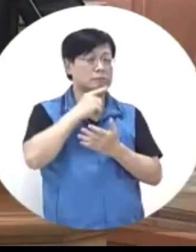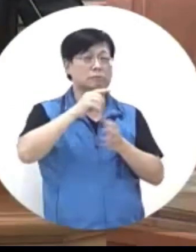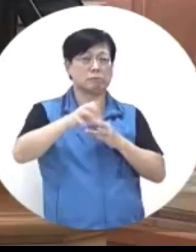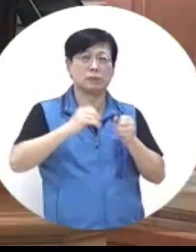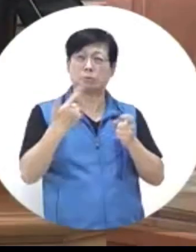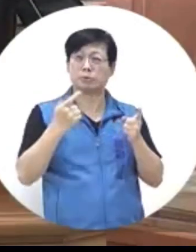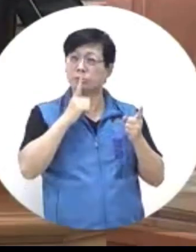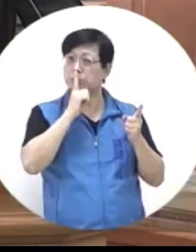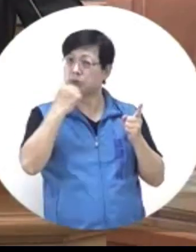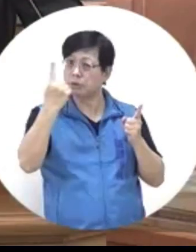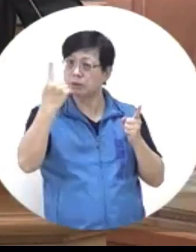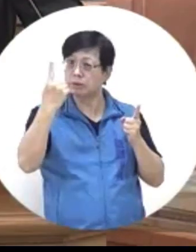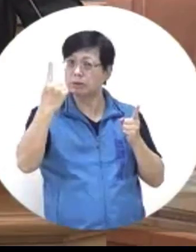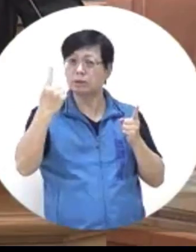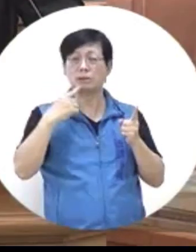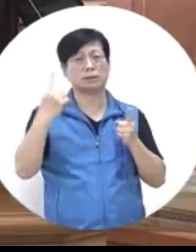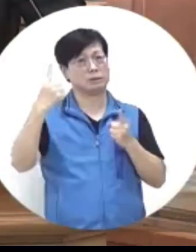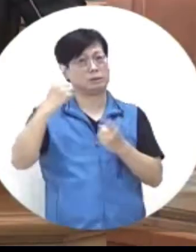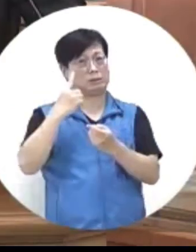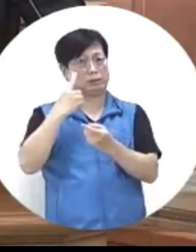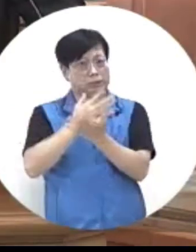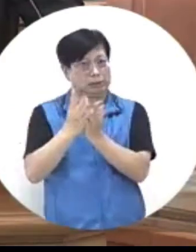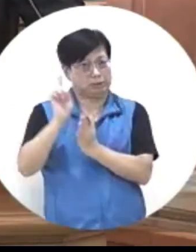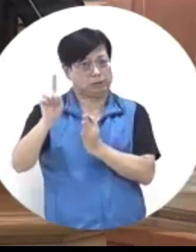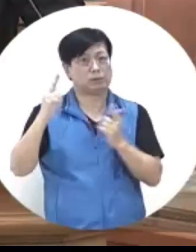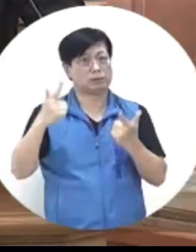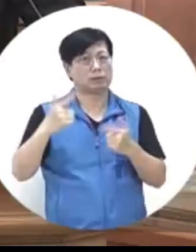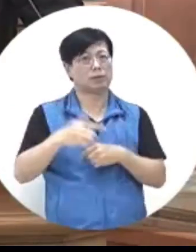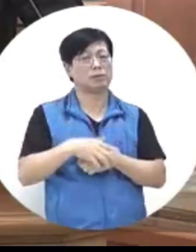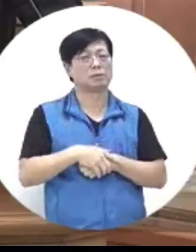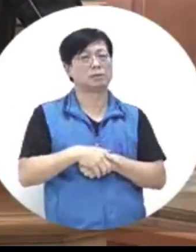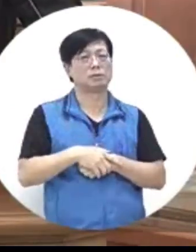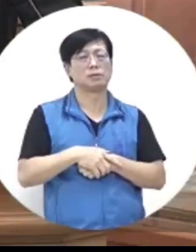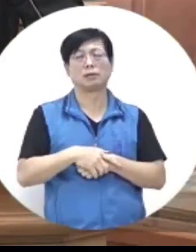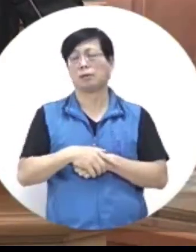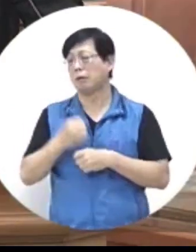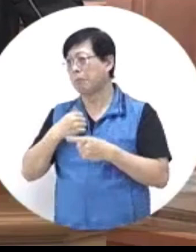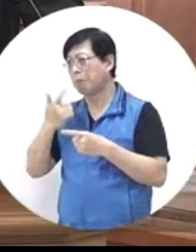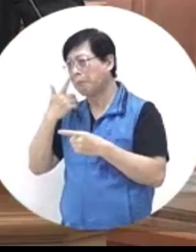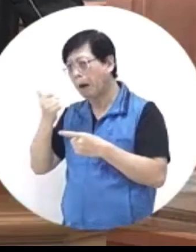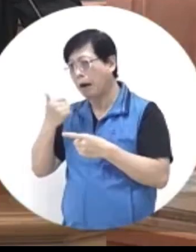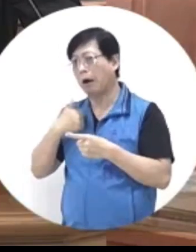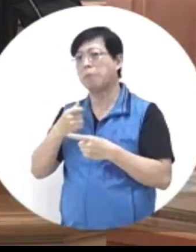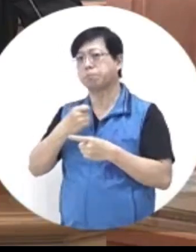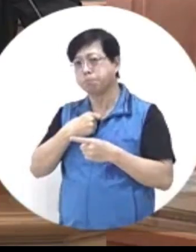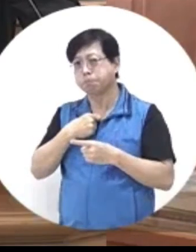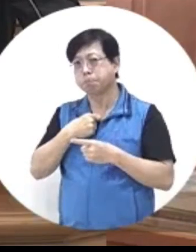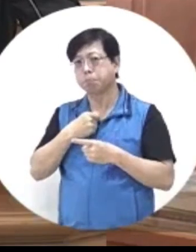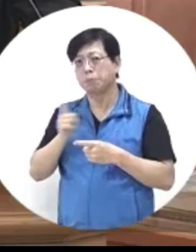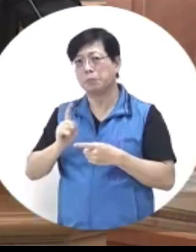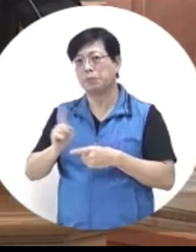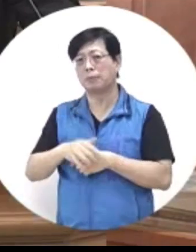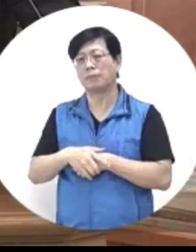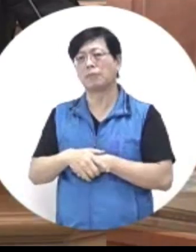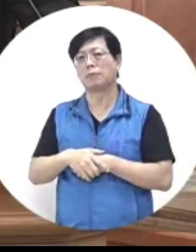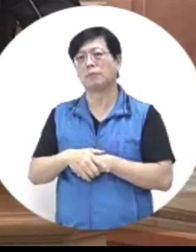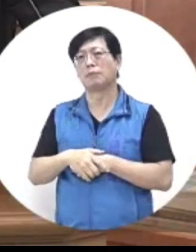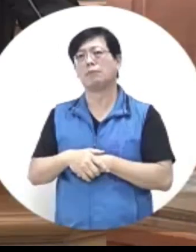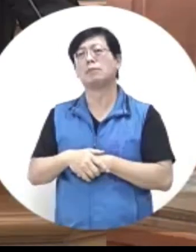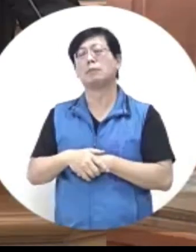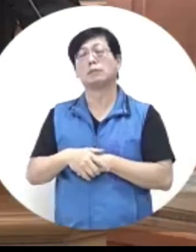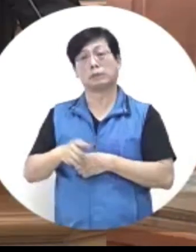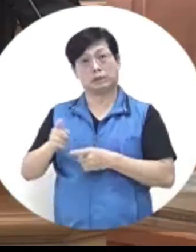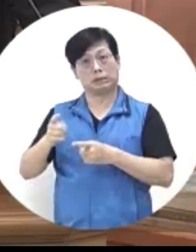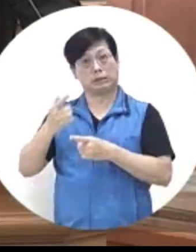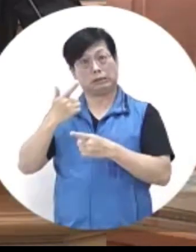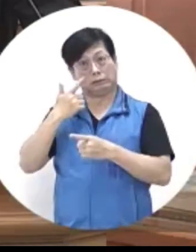是只有单一一个项目的资料，一定包括很多项目 的 资料嘛。 被害者的父亲，他又是又过去因